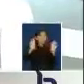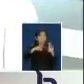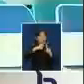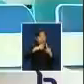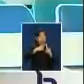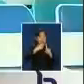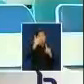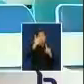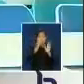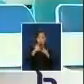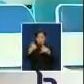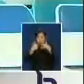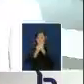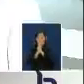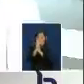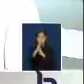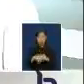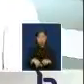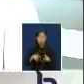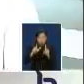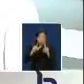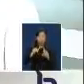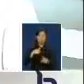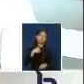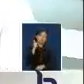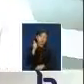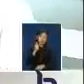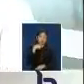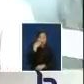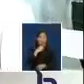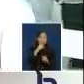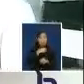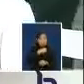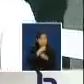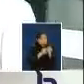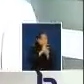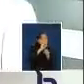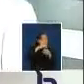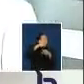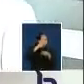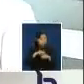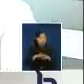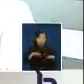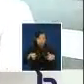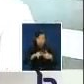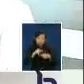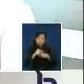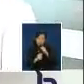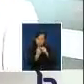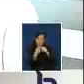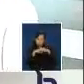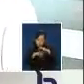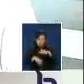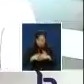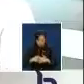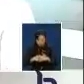ครับ ครับ ก็ขอยืนยันถือโอกาสนี้ขอประชาสัมพันธ์นะสำหรับผู้สูงอายุ60ปีเด็กต่ำกว่า2ปีคนท้อง 3-4 เดือนเป็นต้นไปนะ